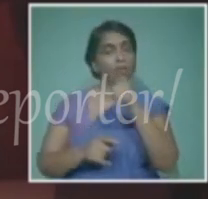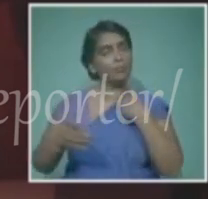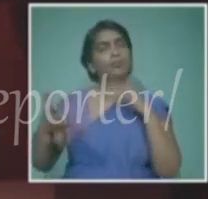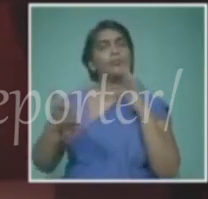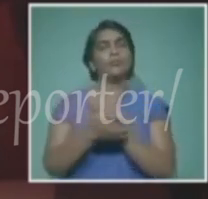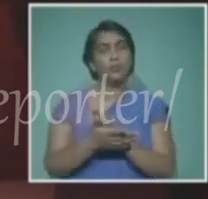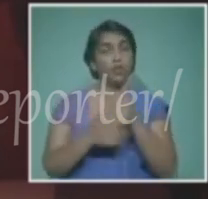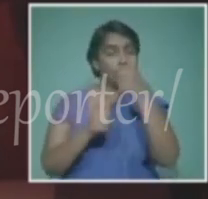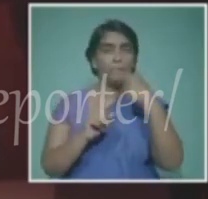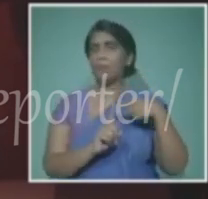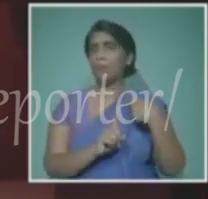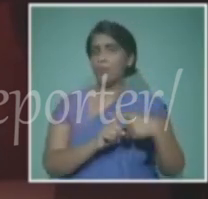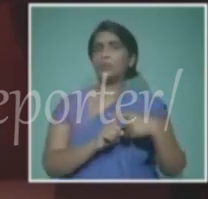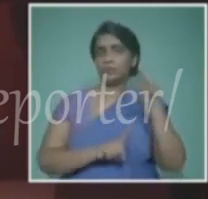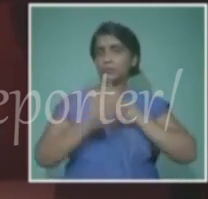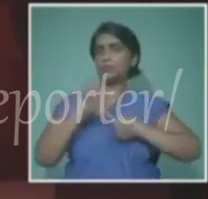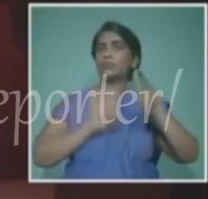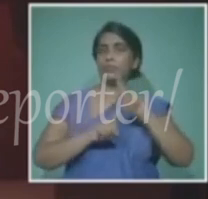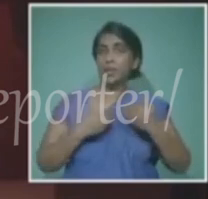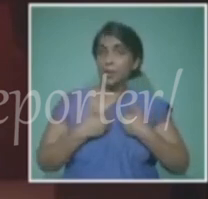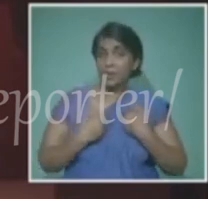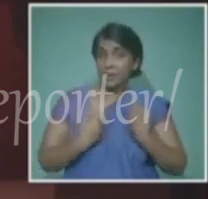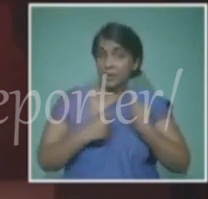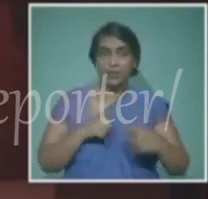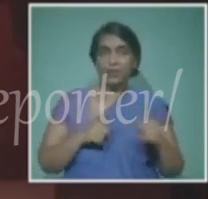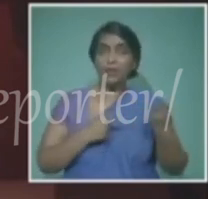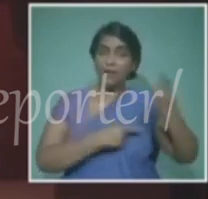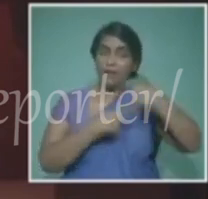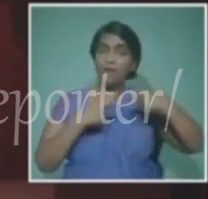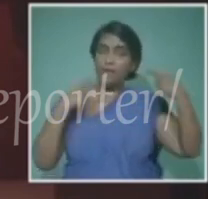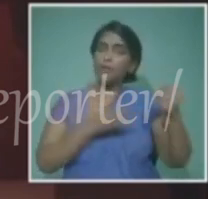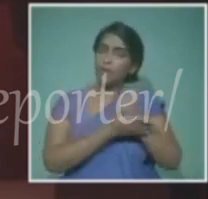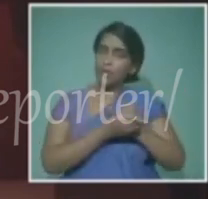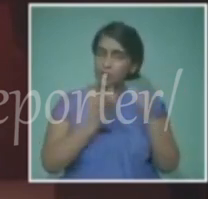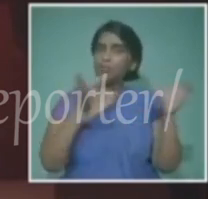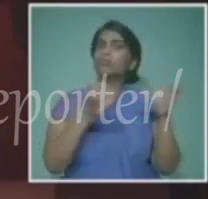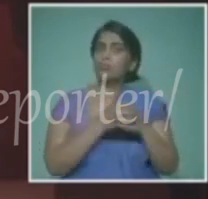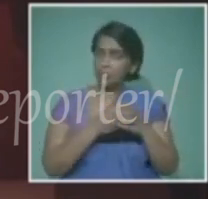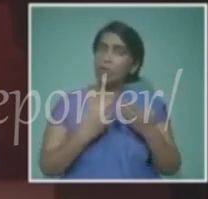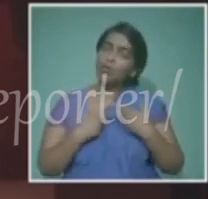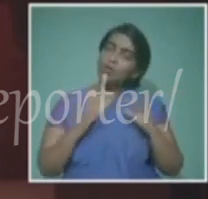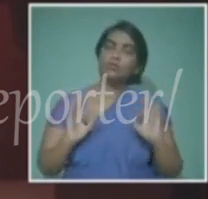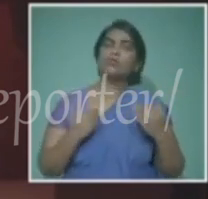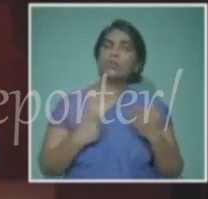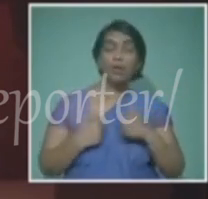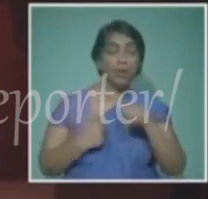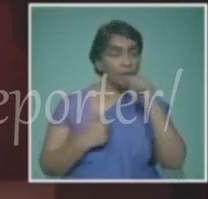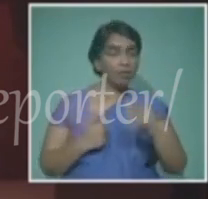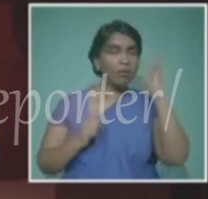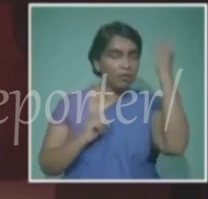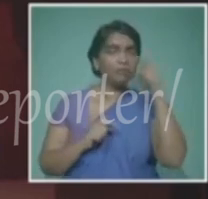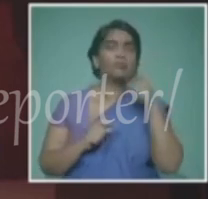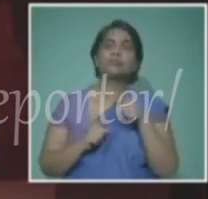එක්ක හොඳ ධනාත්මක සාකච්ඡාවකට ප්‍රවේශලා, අපි කියන්නේ මේ අපි විතරක් නෙමෙයි විපක්ෂයේ සියලුම පාර්ශව අපි සූදානම්